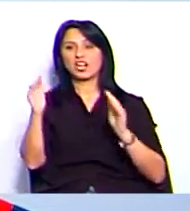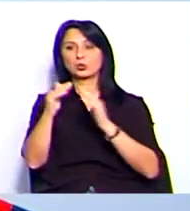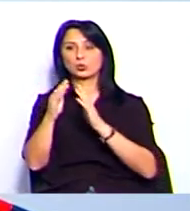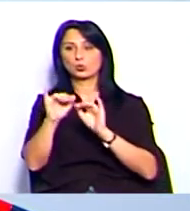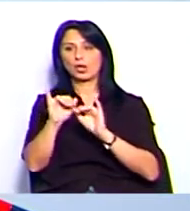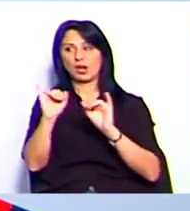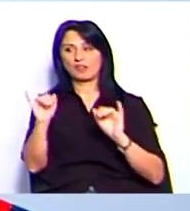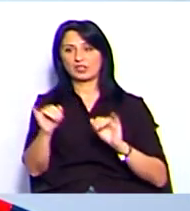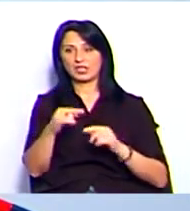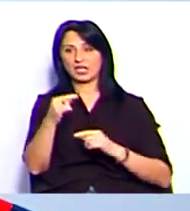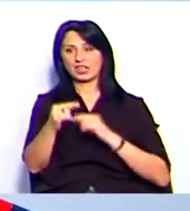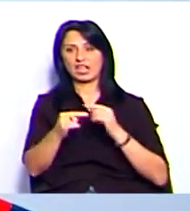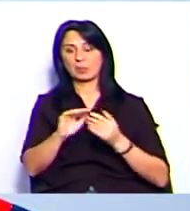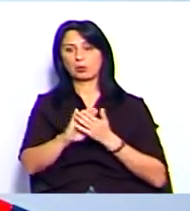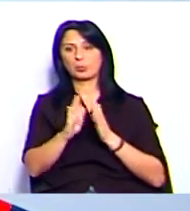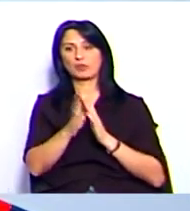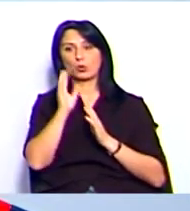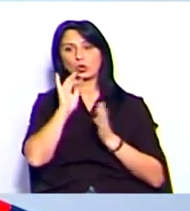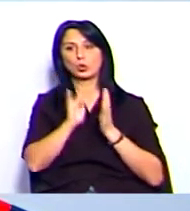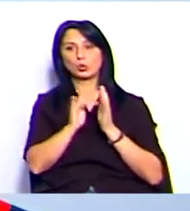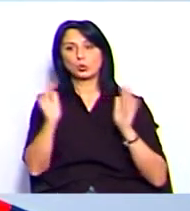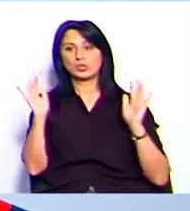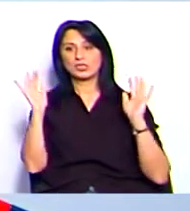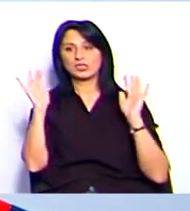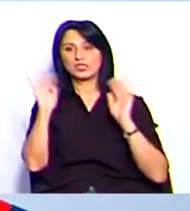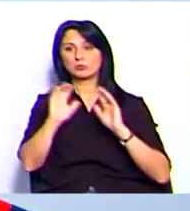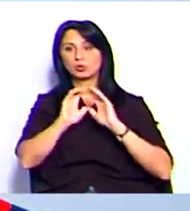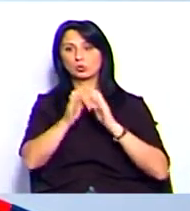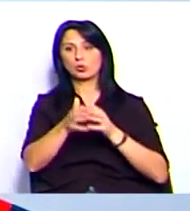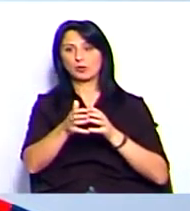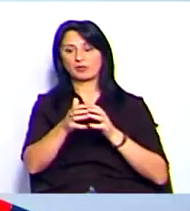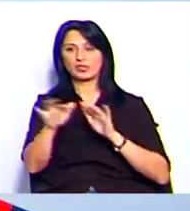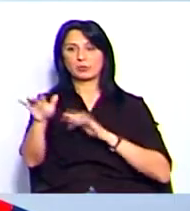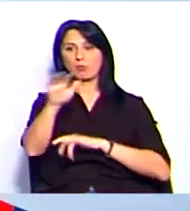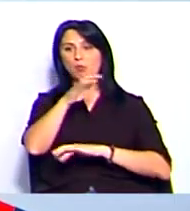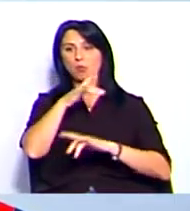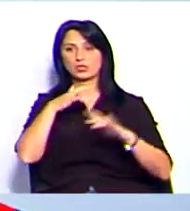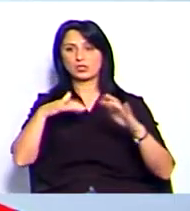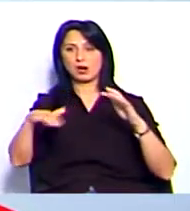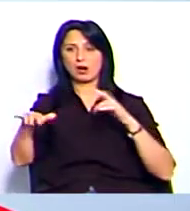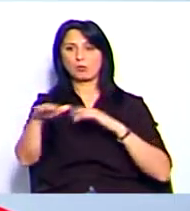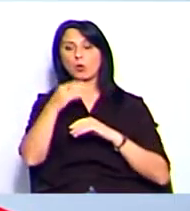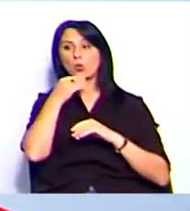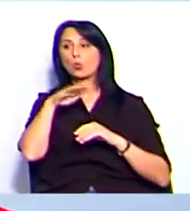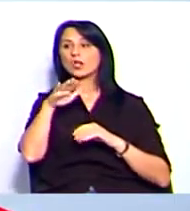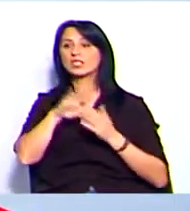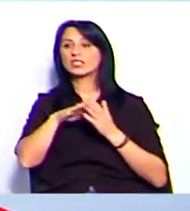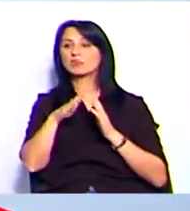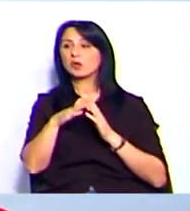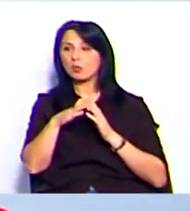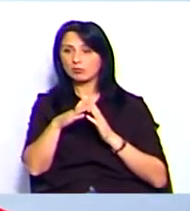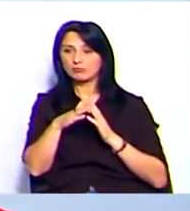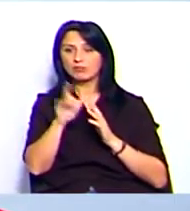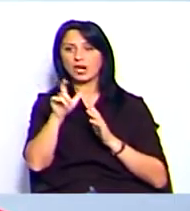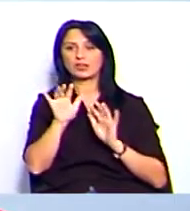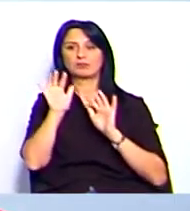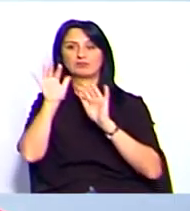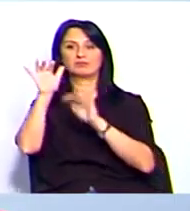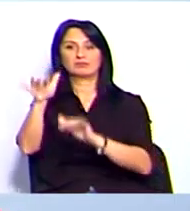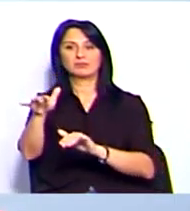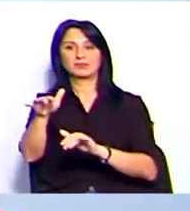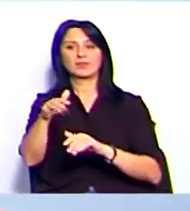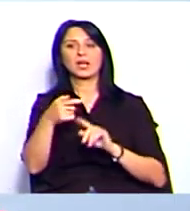განვითარებას. თანამედროვე პირობებში, როდესაც ტურისტული ნაკადები მთელ მსოფლიოში მოძრაობენ და სადაც უკეთესი პირობები ხვდებათ ადამიანებს, იქ მიდიან, ხო?